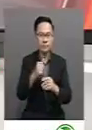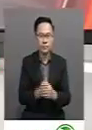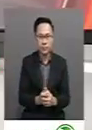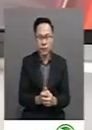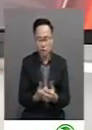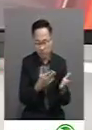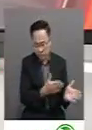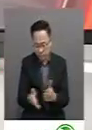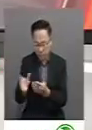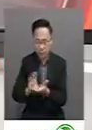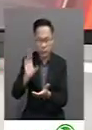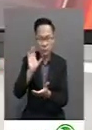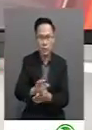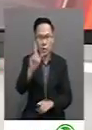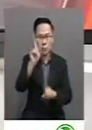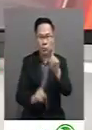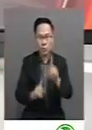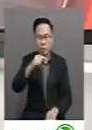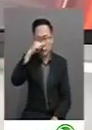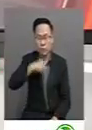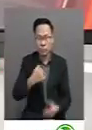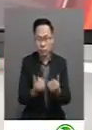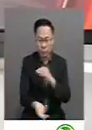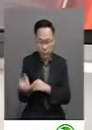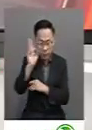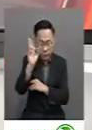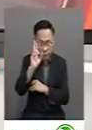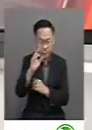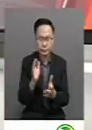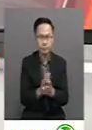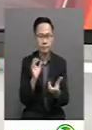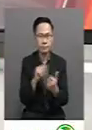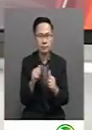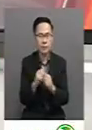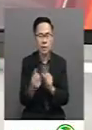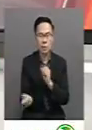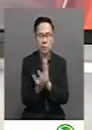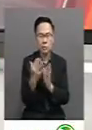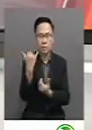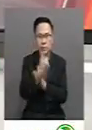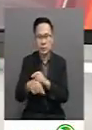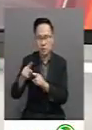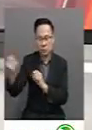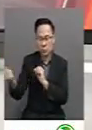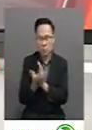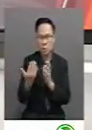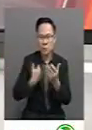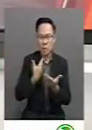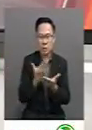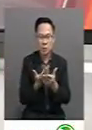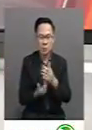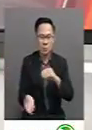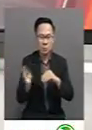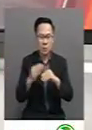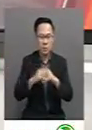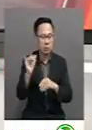เอาละค่ะไปดูเรื่องการลงทุนกันต่อนะคะวันนี้ตลาดหุ้นไทยก็ยังมีความเป็นห่วงกังวลค่ะจากต่างประเทศจำกัดกรอบในการขึ้นนะคะยังขึ้นไป